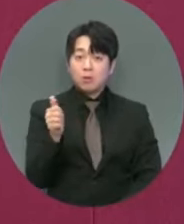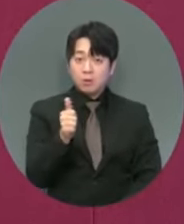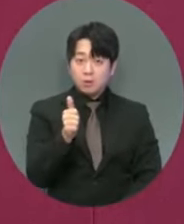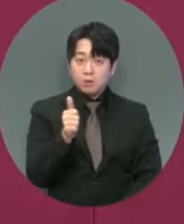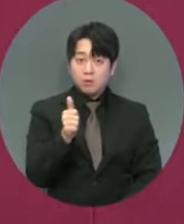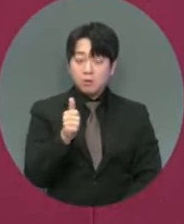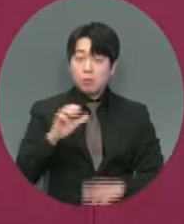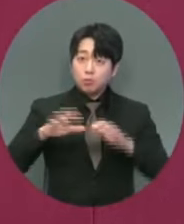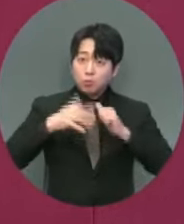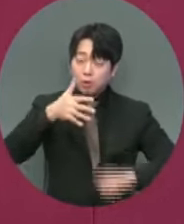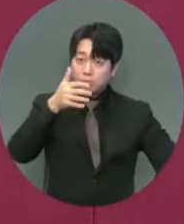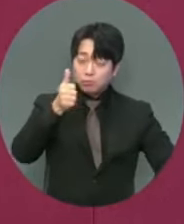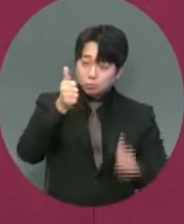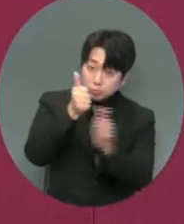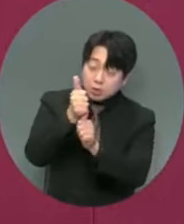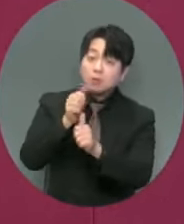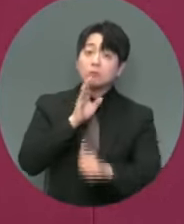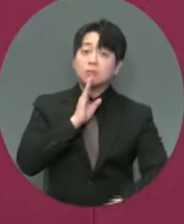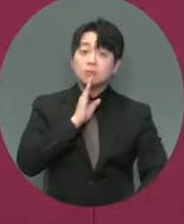부의장님,